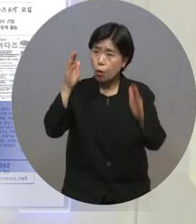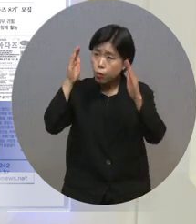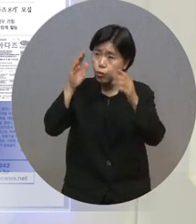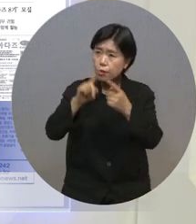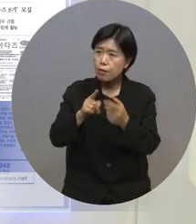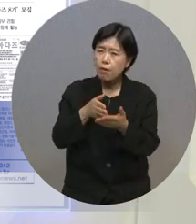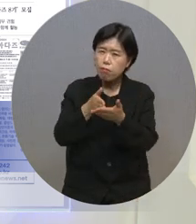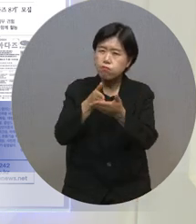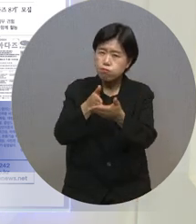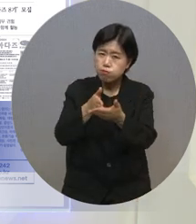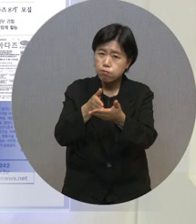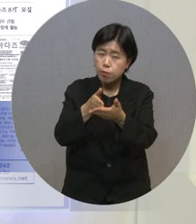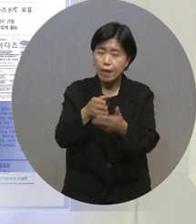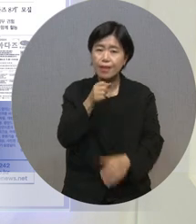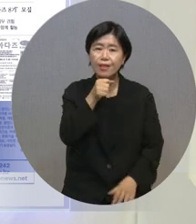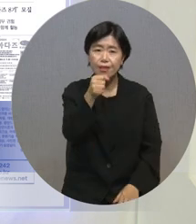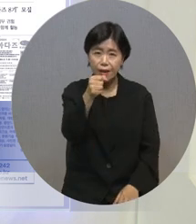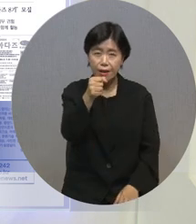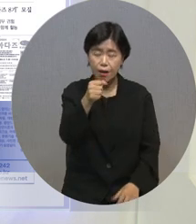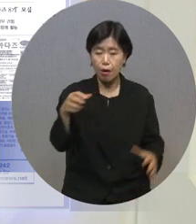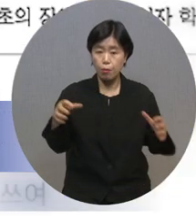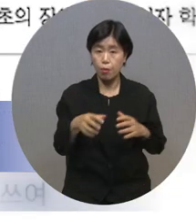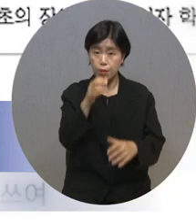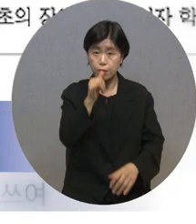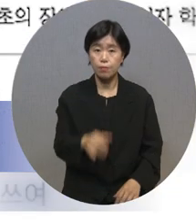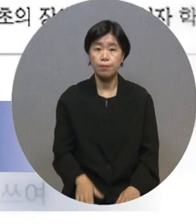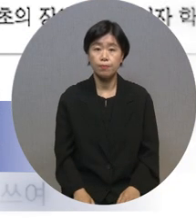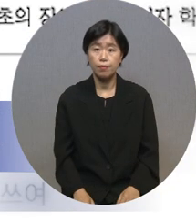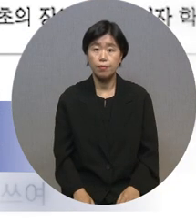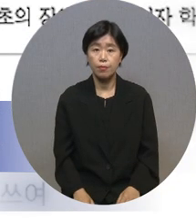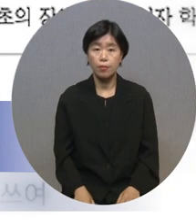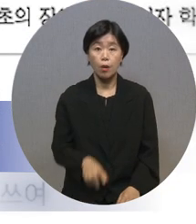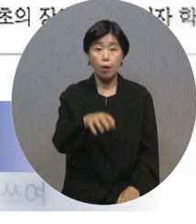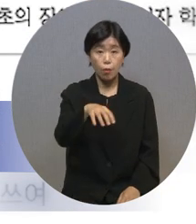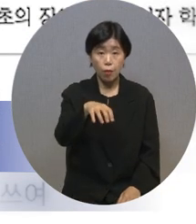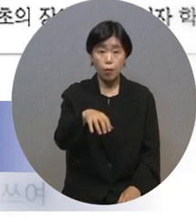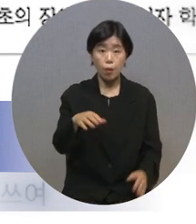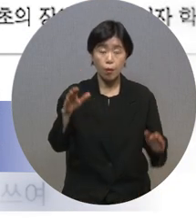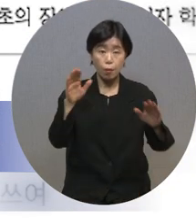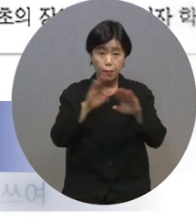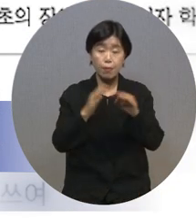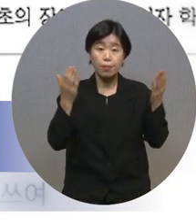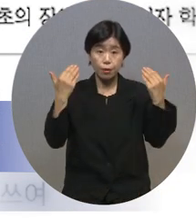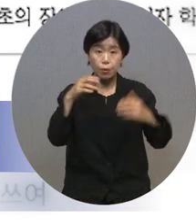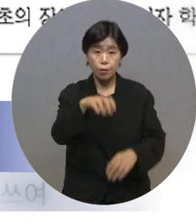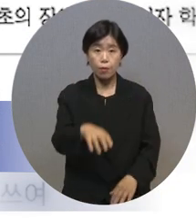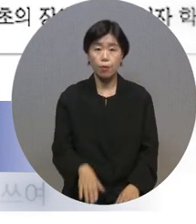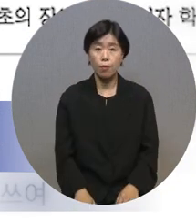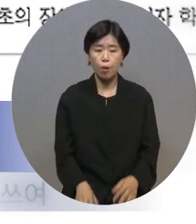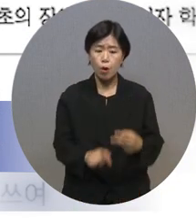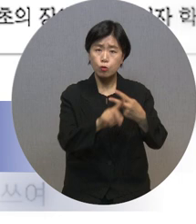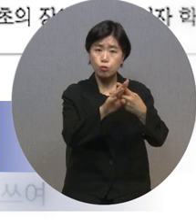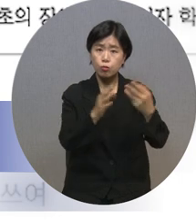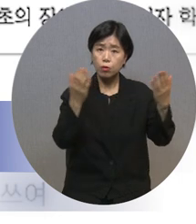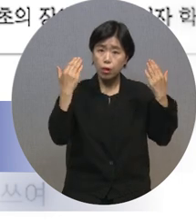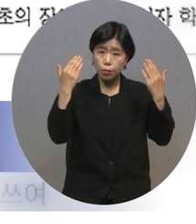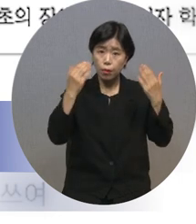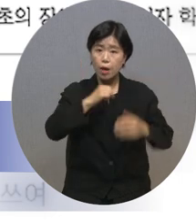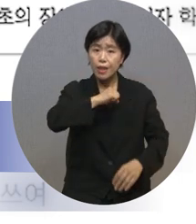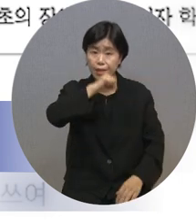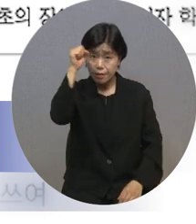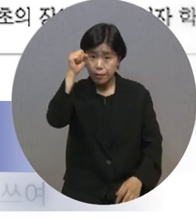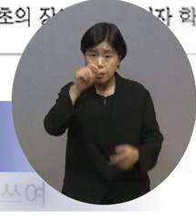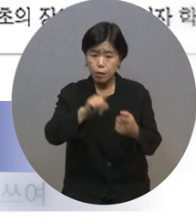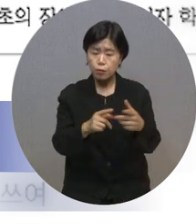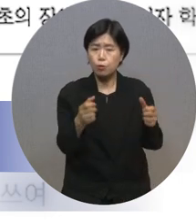촉구하는 기자 회견을 열었습니다 질라라비 장애인 야학 학생들은 중학 학력 인정 문회 교육 과정